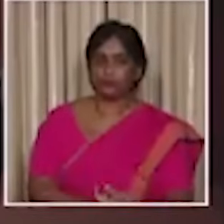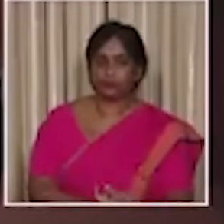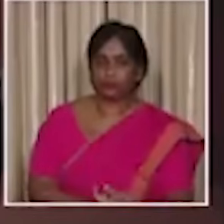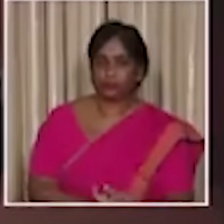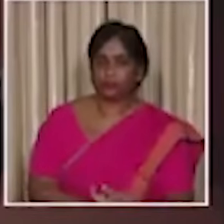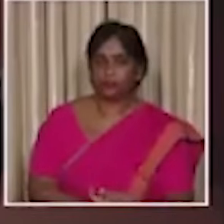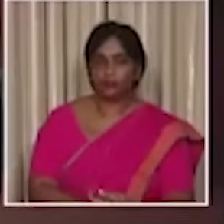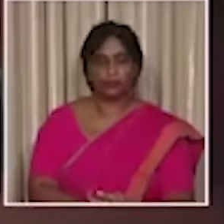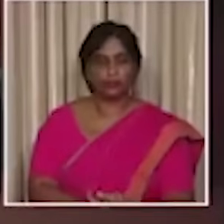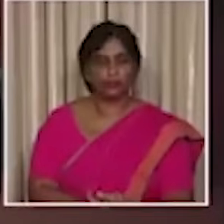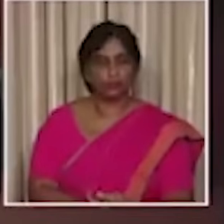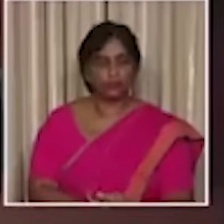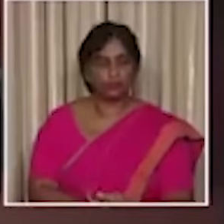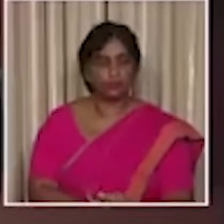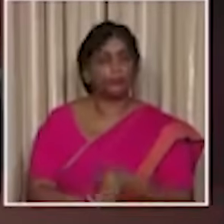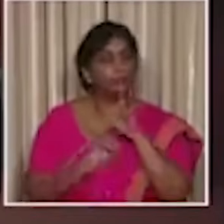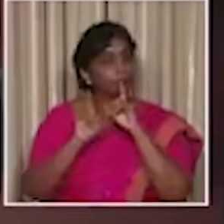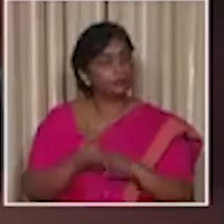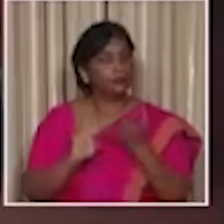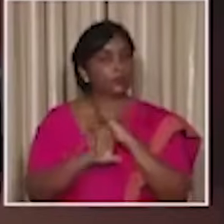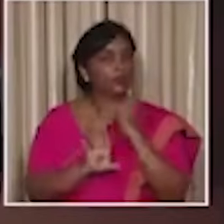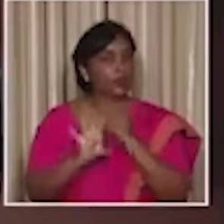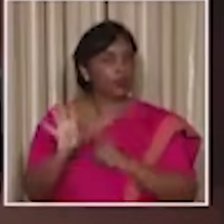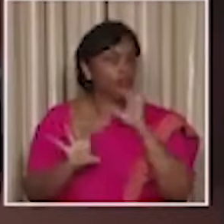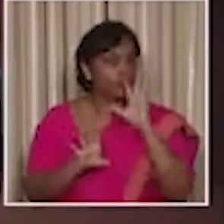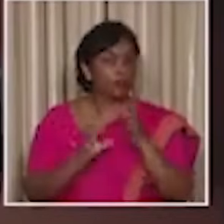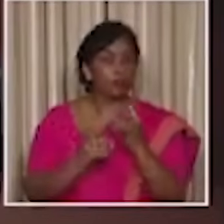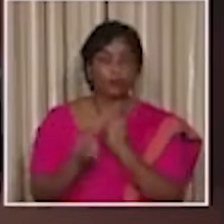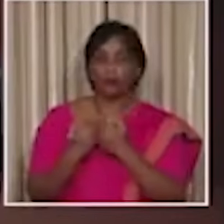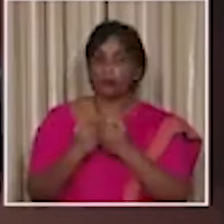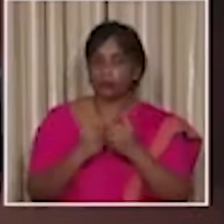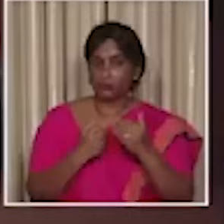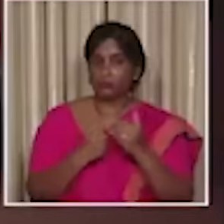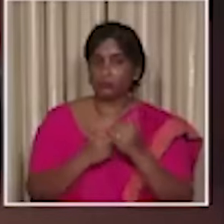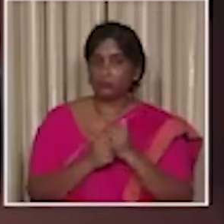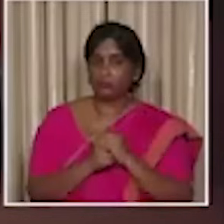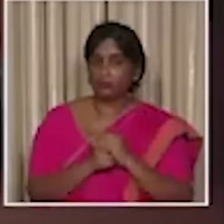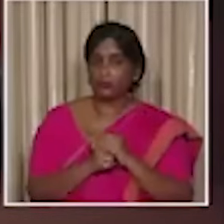තියෙන්නේ ඊළඟ ඒ අනුව පසුගිය වසර 5 තුල කැණීම් සිදු කර ඇති කලින් ප්‍රශ්නෙට